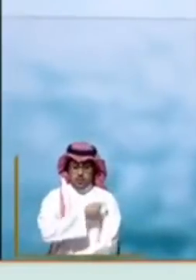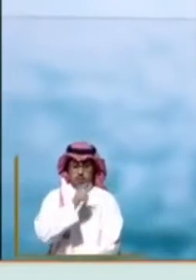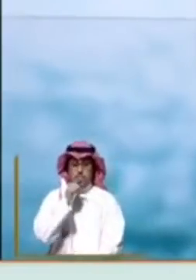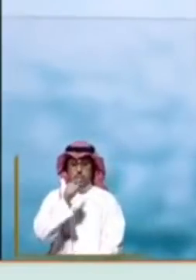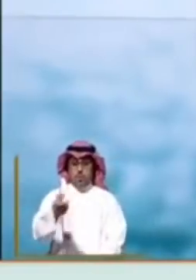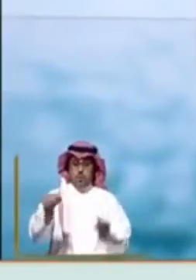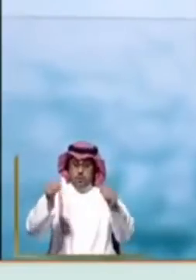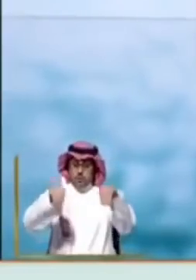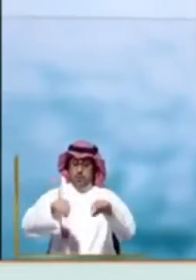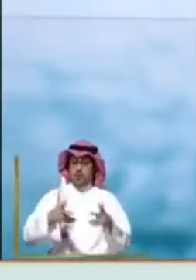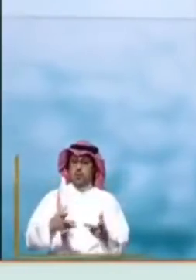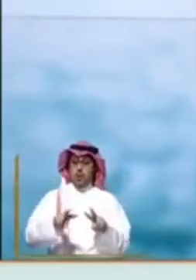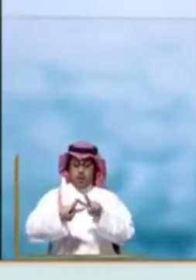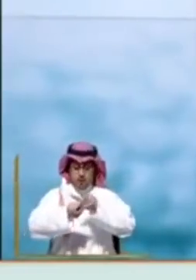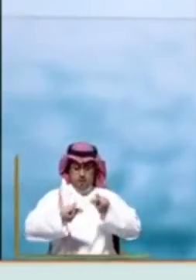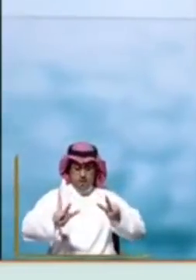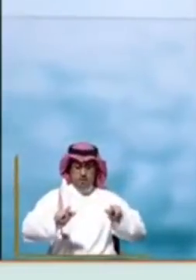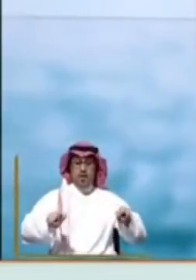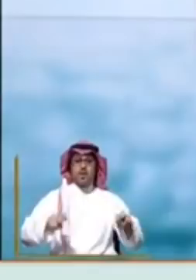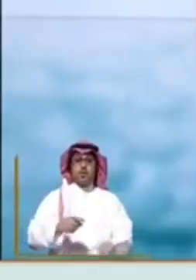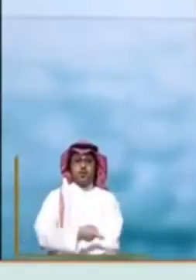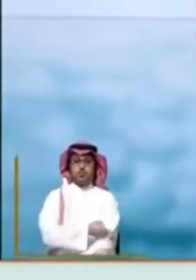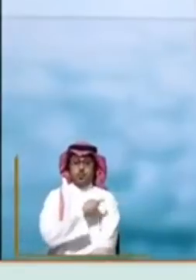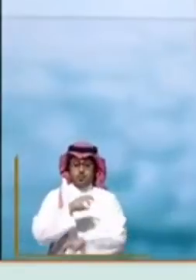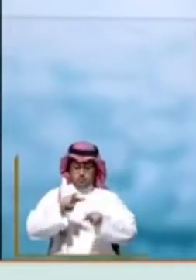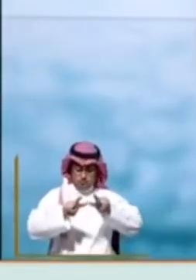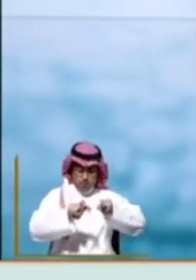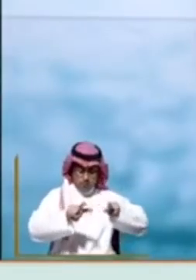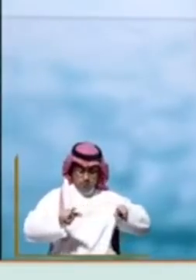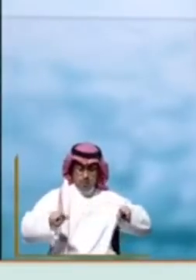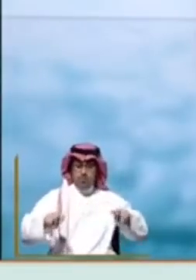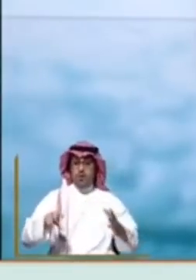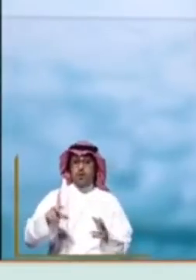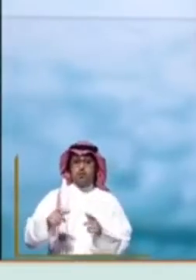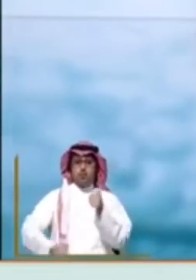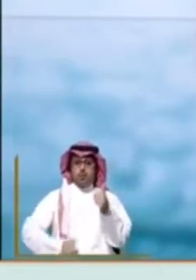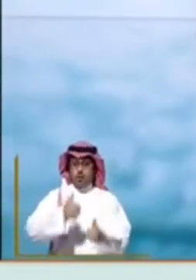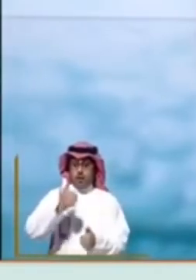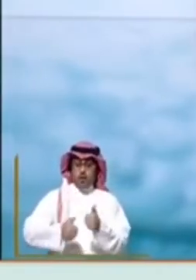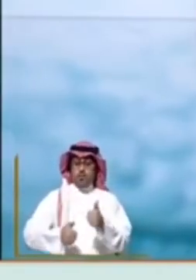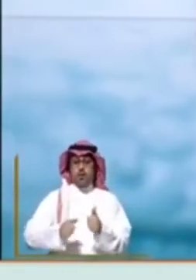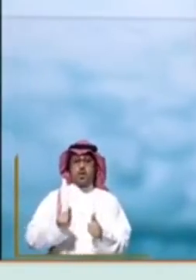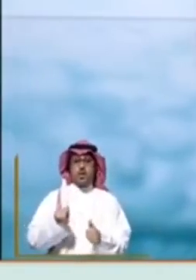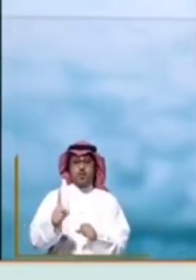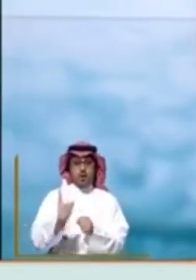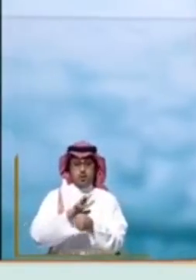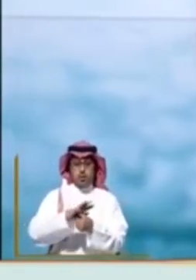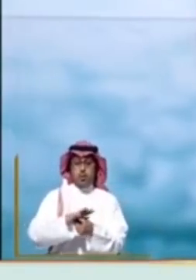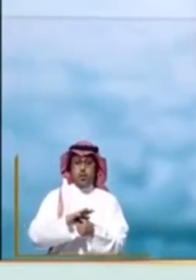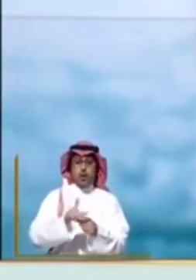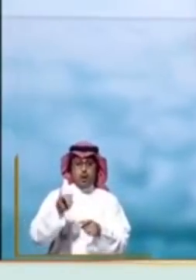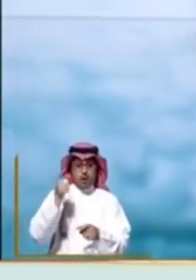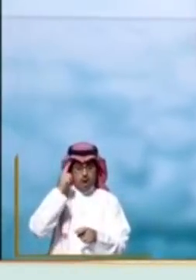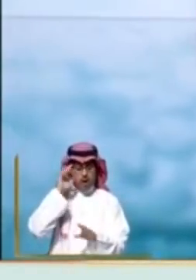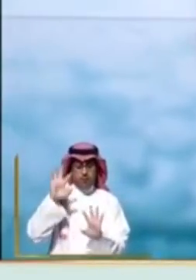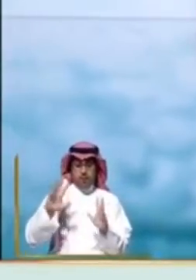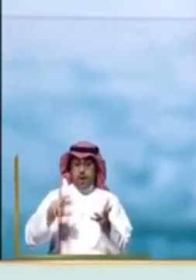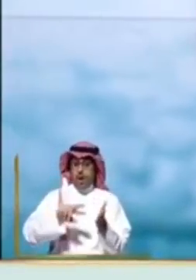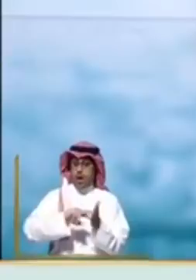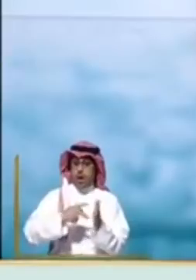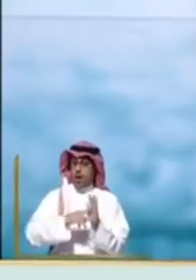وتطرق الدكتور العبد العالي إلى أن المسحات الطبية التي يتم عملها في اختبار الإصابة بفيروس كورونا قد يتم